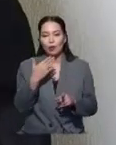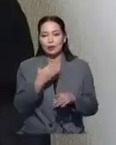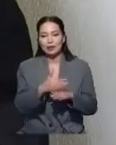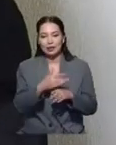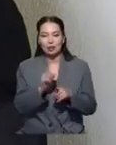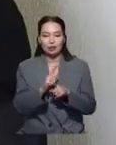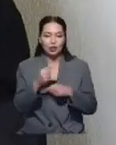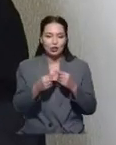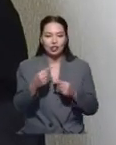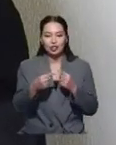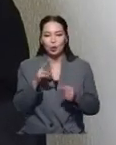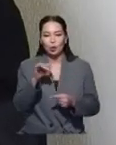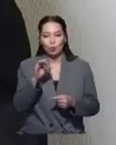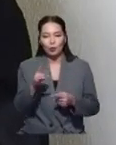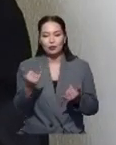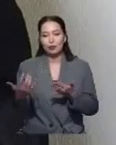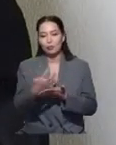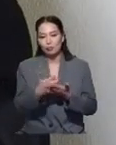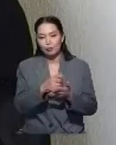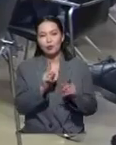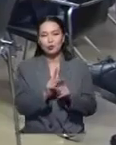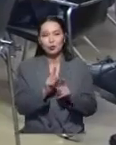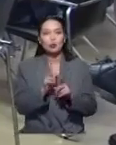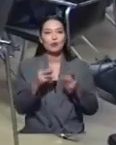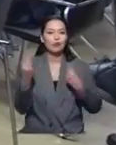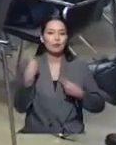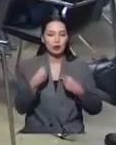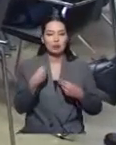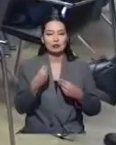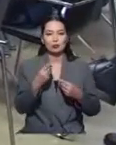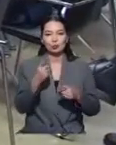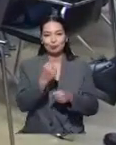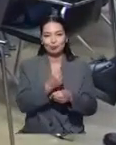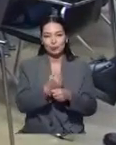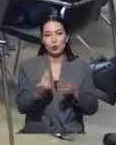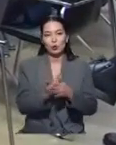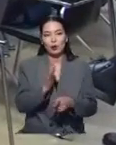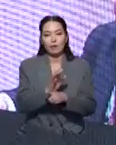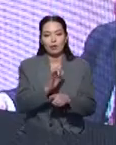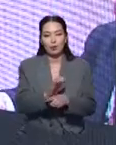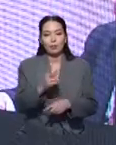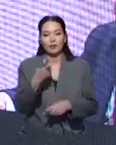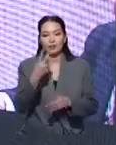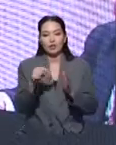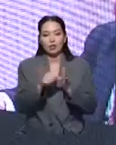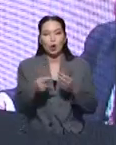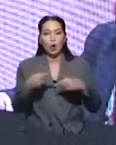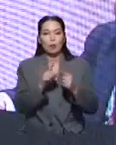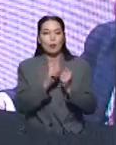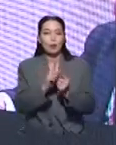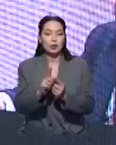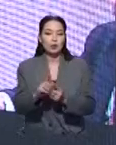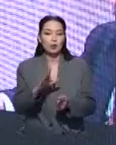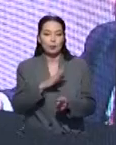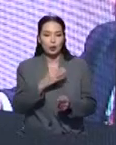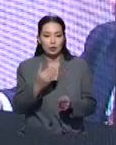Романом Скляром и сейчас собираемся открыть завод по переработке одежды. На сегодняшний день по республике функционирует 226 общественных приемных партий. По